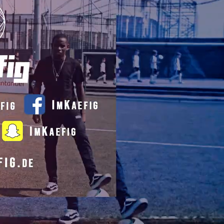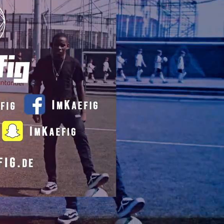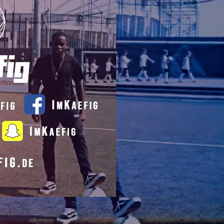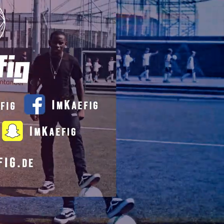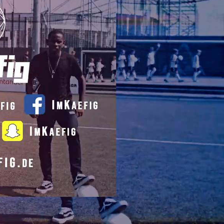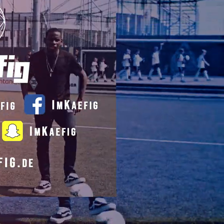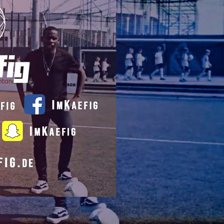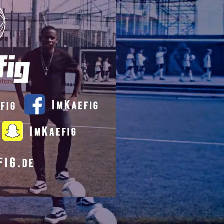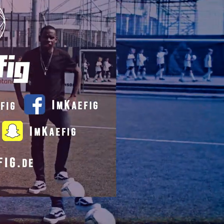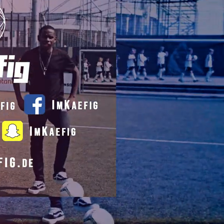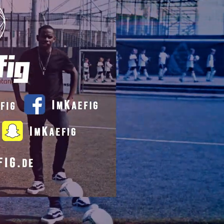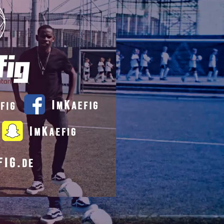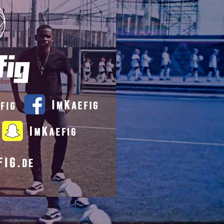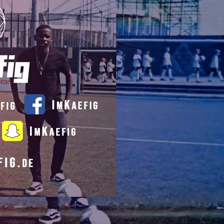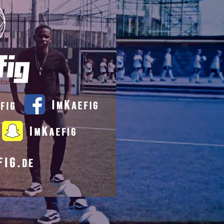Ich freue alles